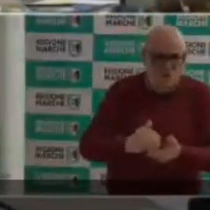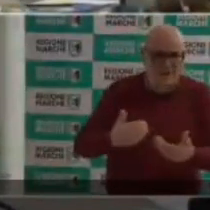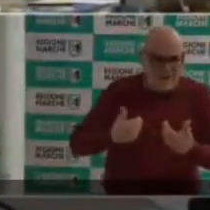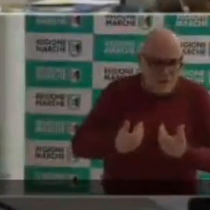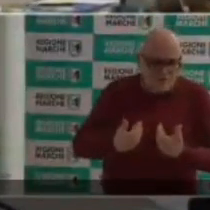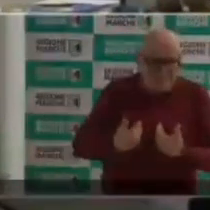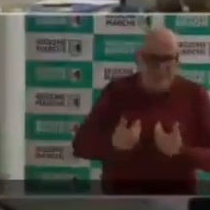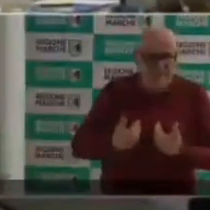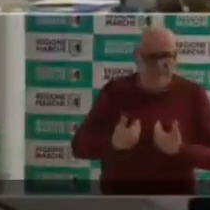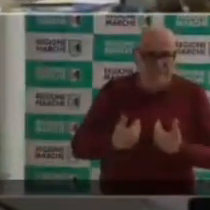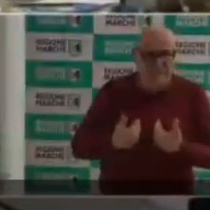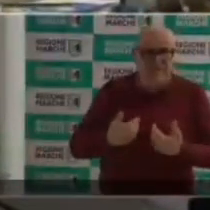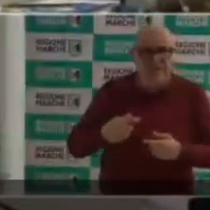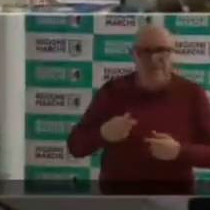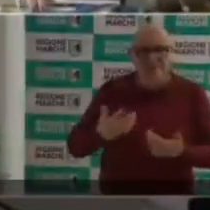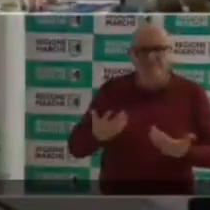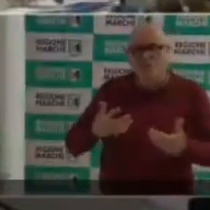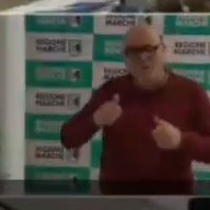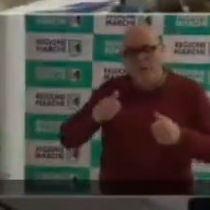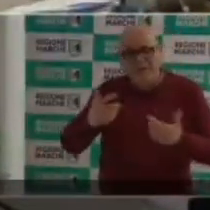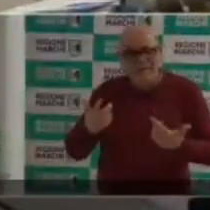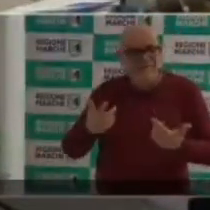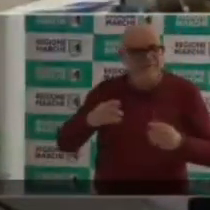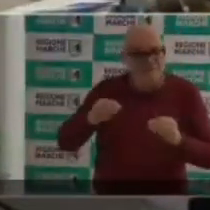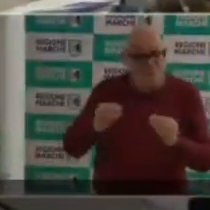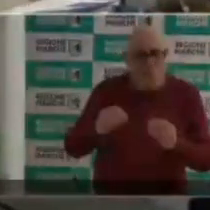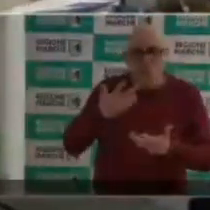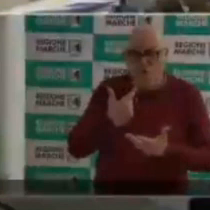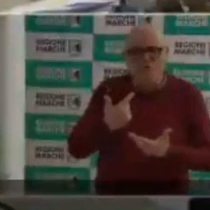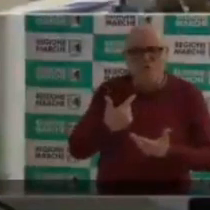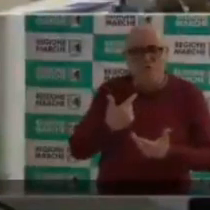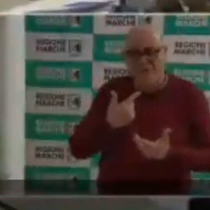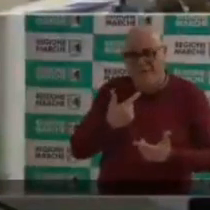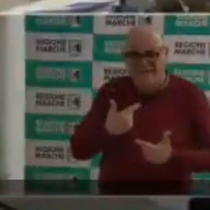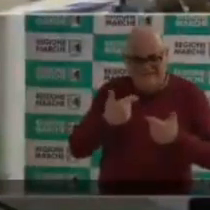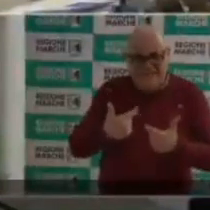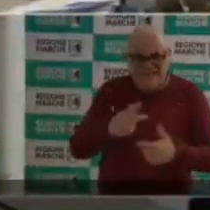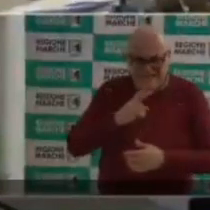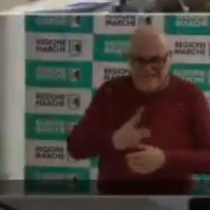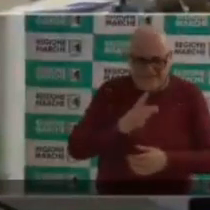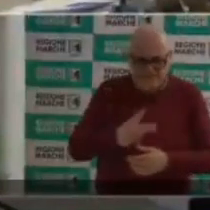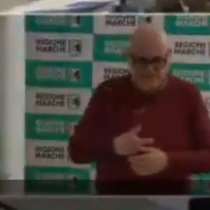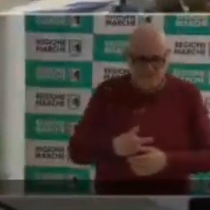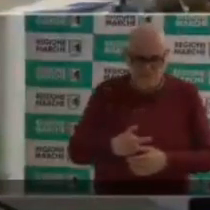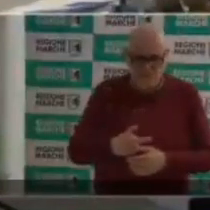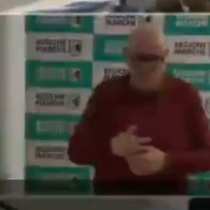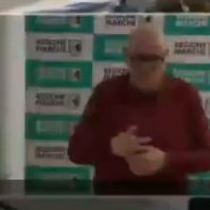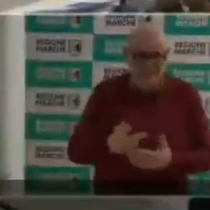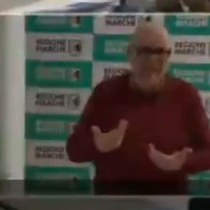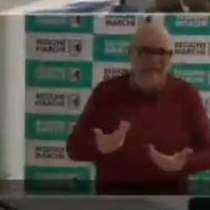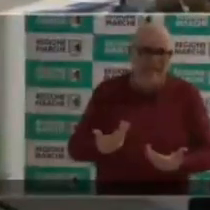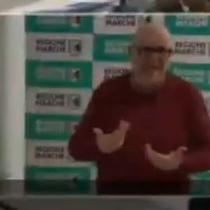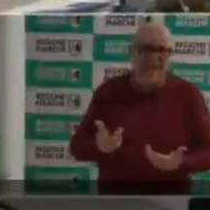Facciamo Rete, in qualche modo cercano di dare un sostegno, di dare una risposta anche con un'ottica di ripresa,